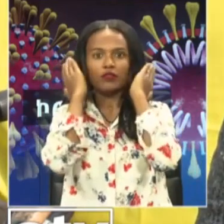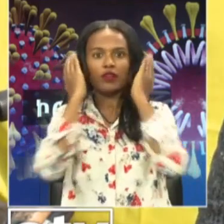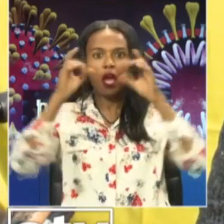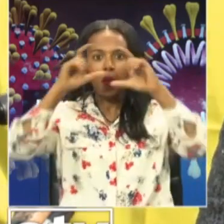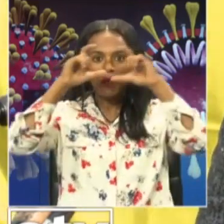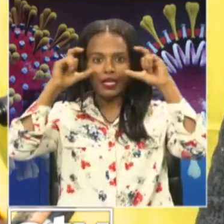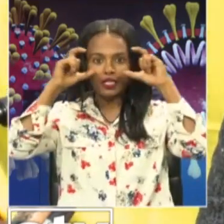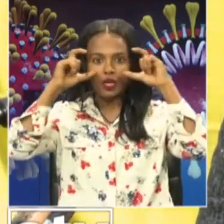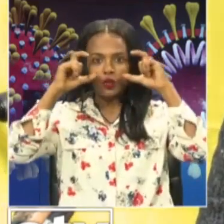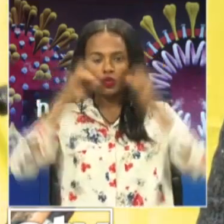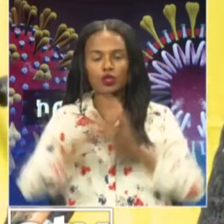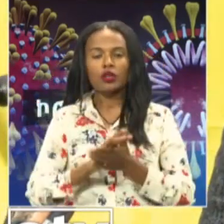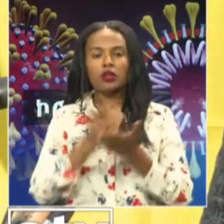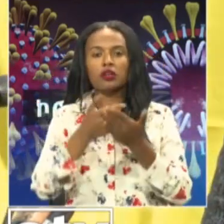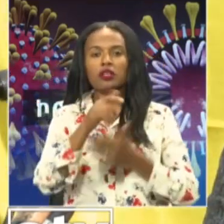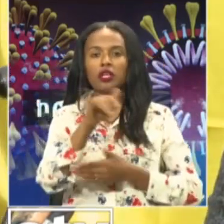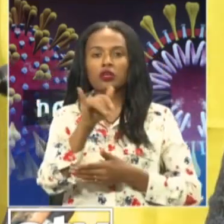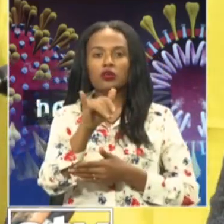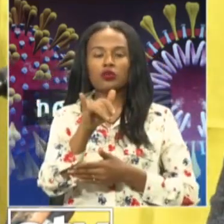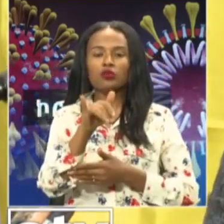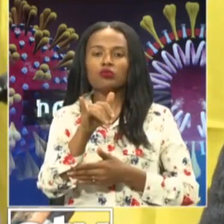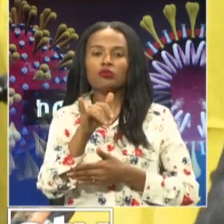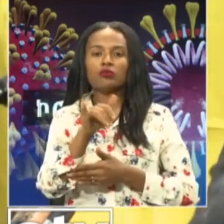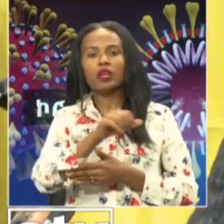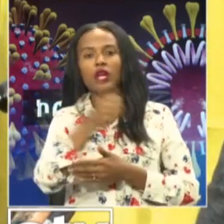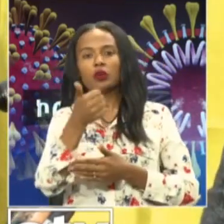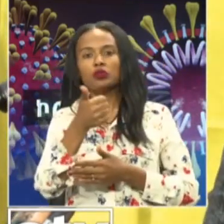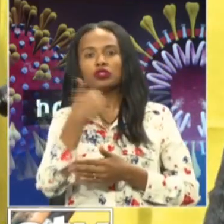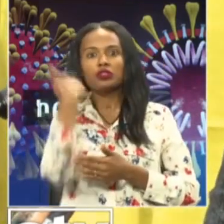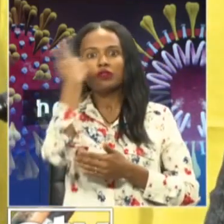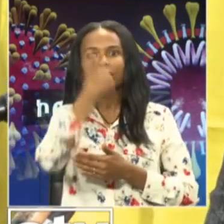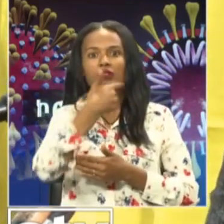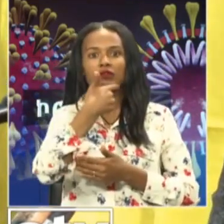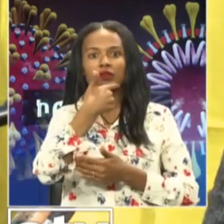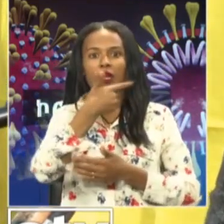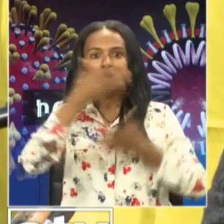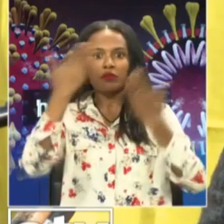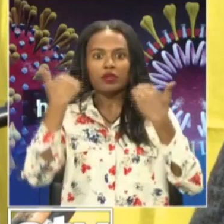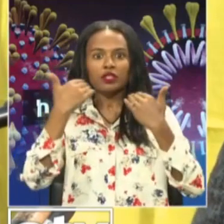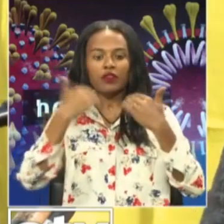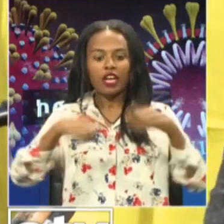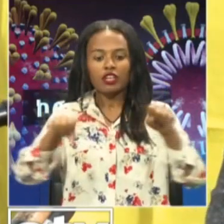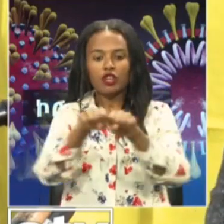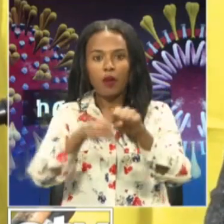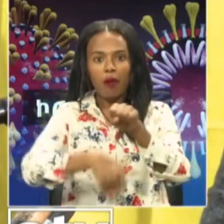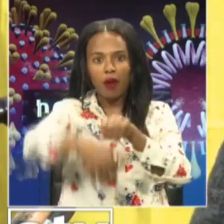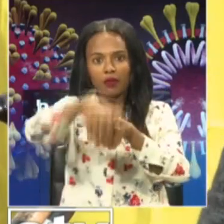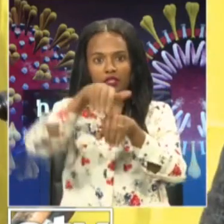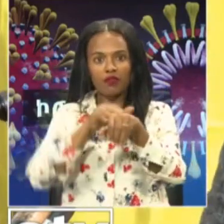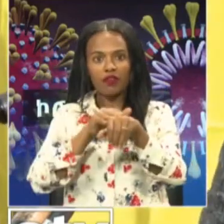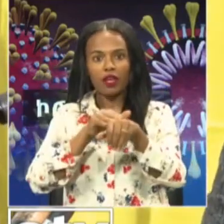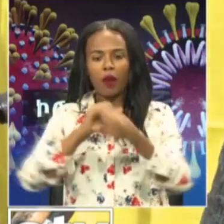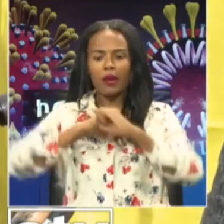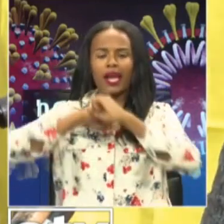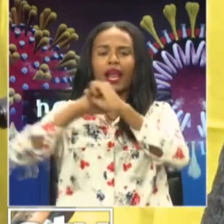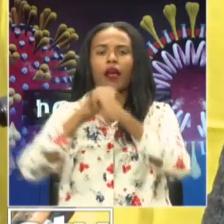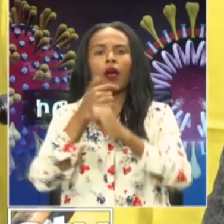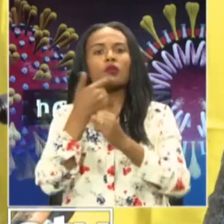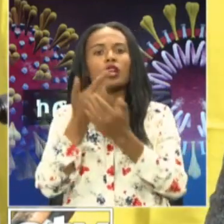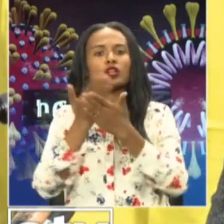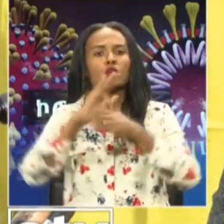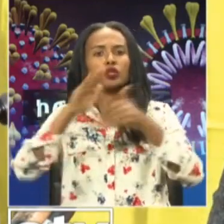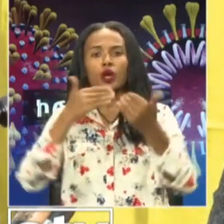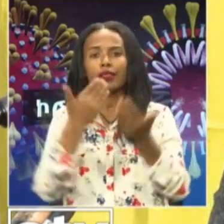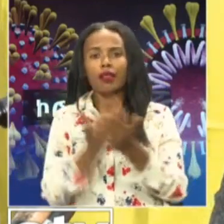መነጽሮች፣ እንደዚሁም ሌሎች የዚህ የፊት መሸፈኛ ሺልዶች እና የጫማ መሸፈኛ እንደዚህ መከላከያ የምንላቸው ናቸው